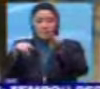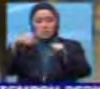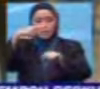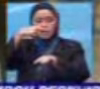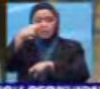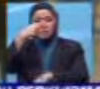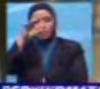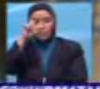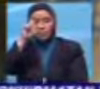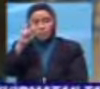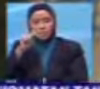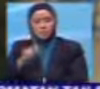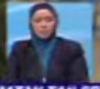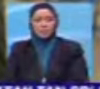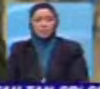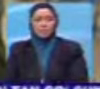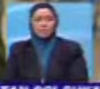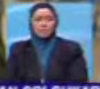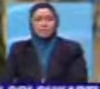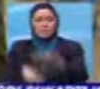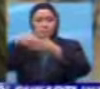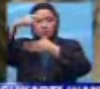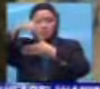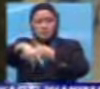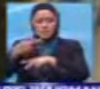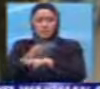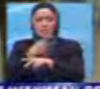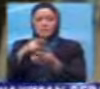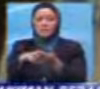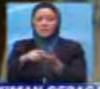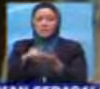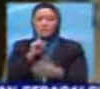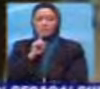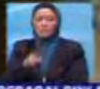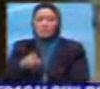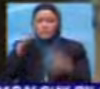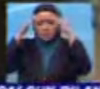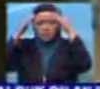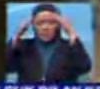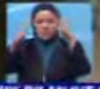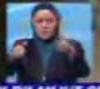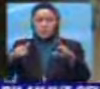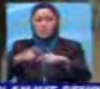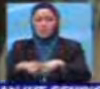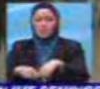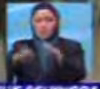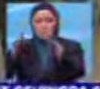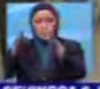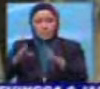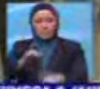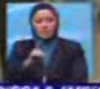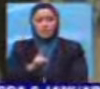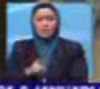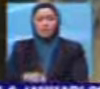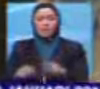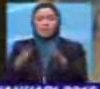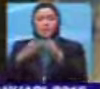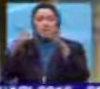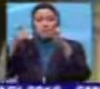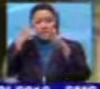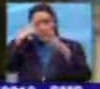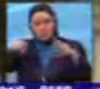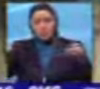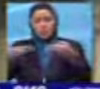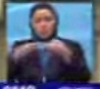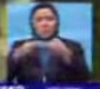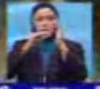wilayah Andaman. Program kali ini fokus kepada Ummatan Wahidatan, bermaksud umat yang bersatu dari segi akidah, hubungan